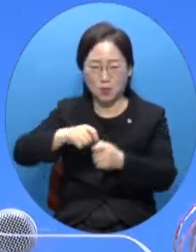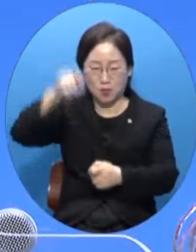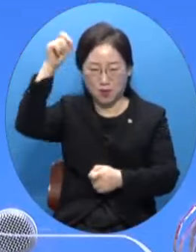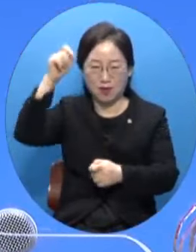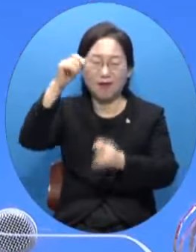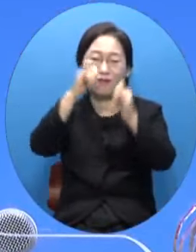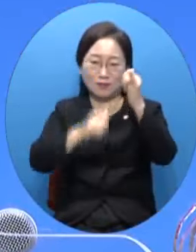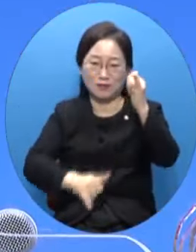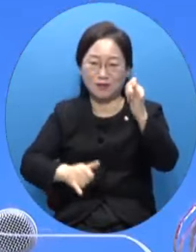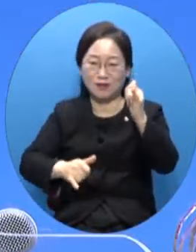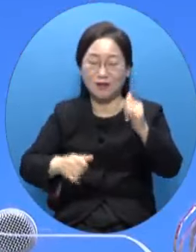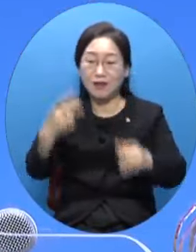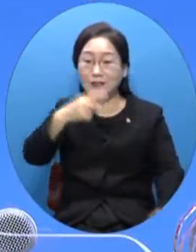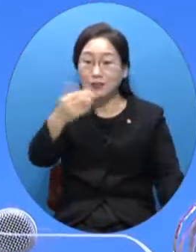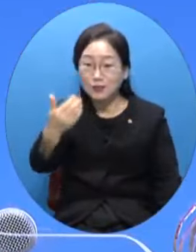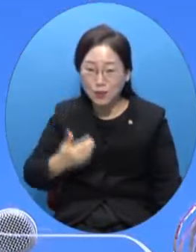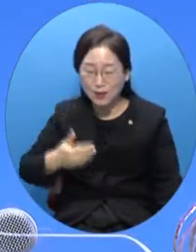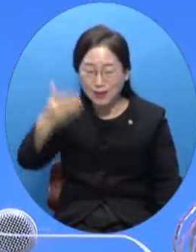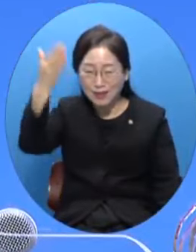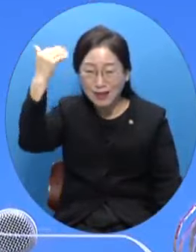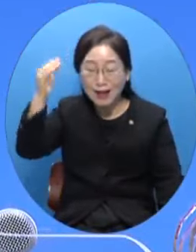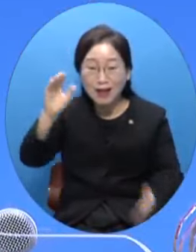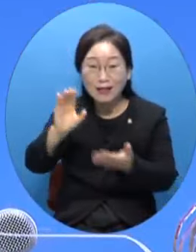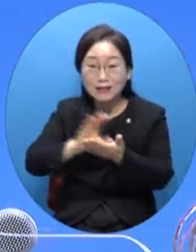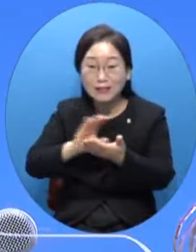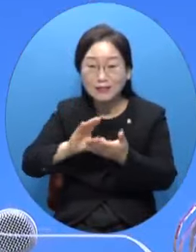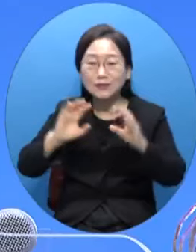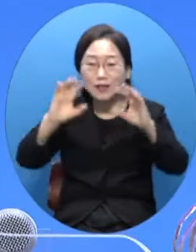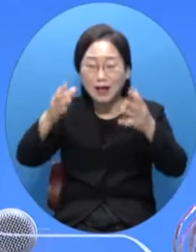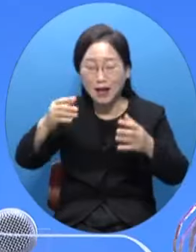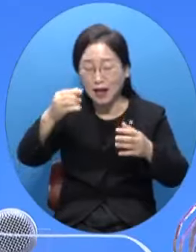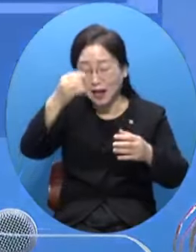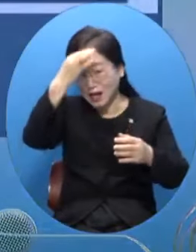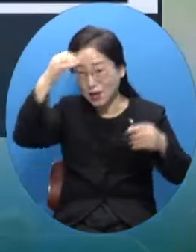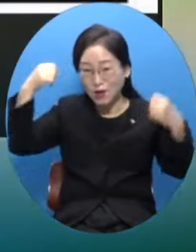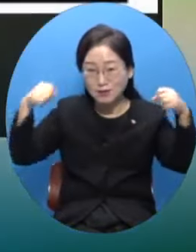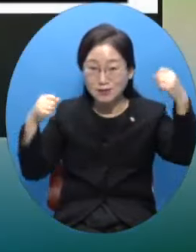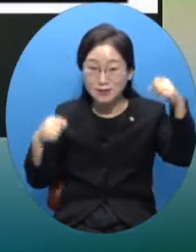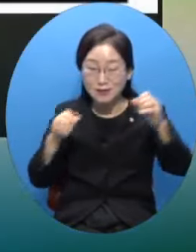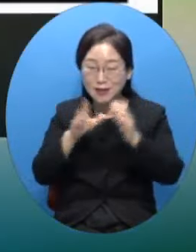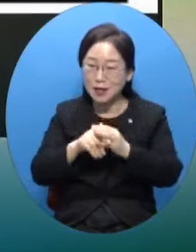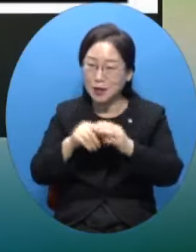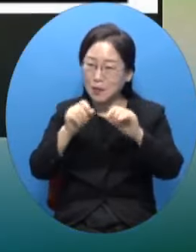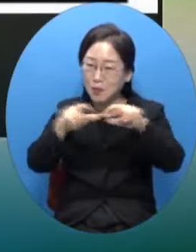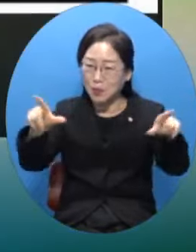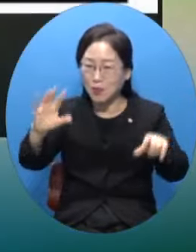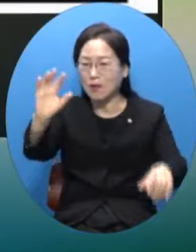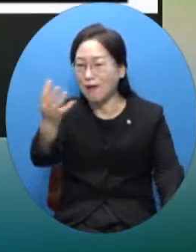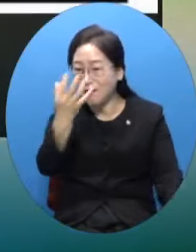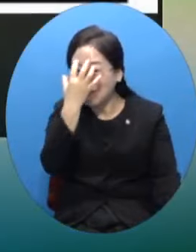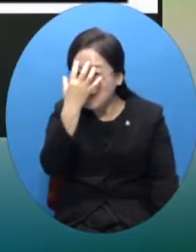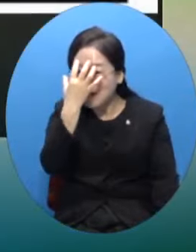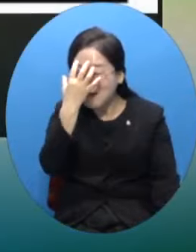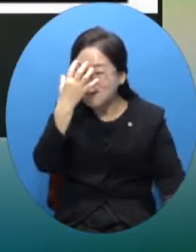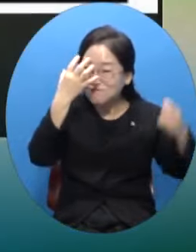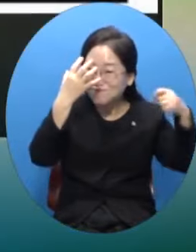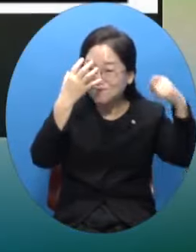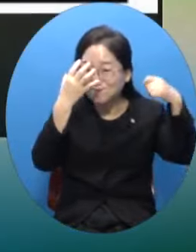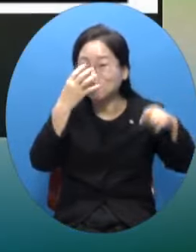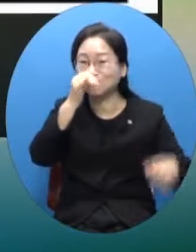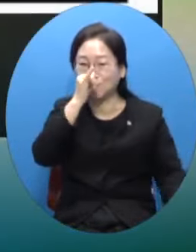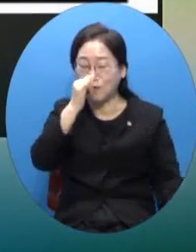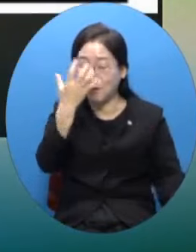2000년 전 고대 그리스 때 연극을 할 때는 주로 가면을 쓰고 연극을 했는데 이